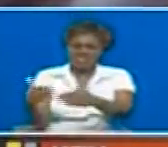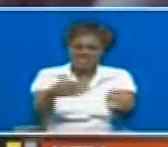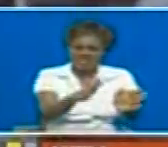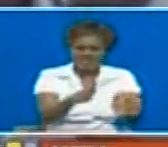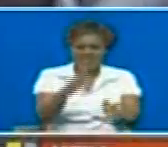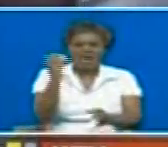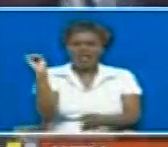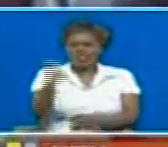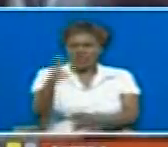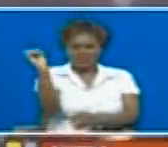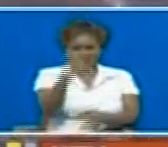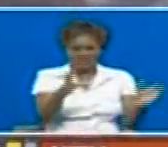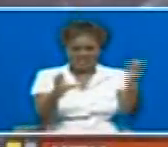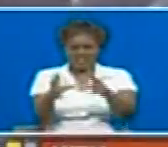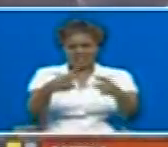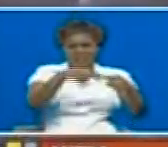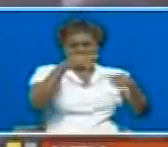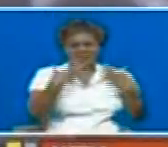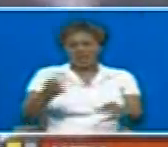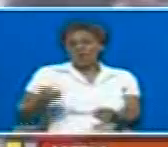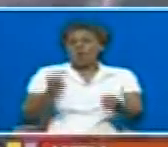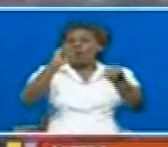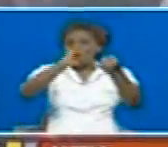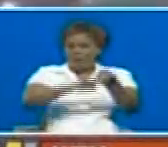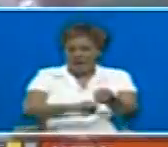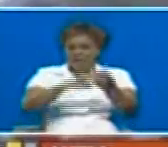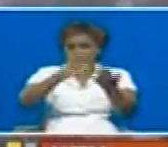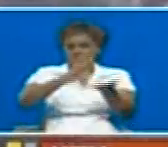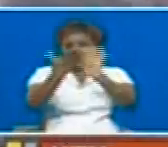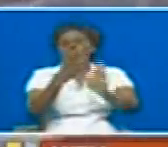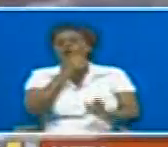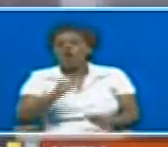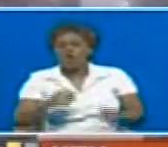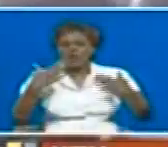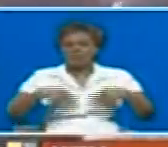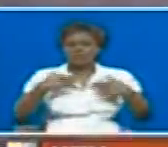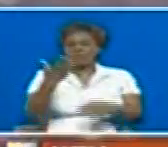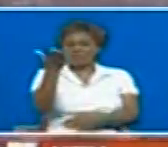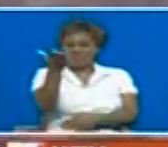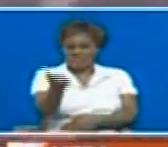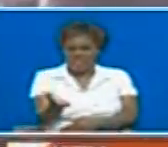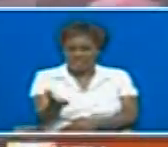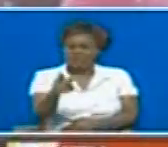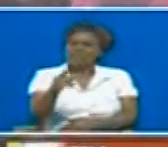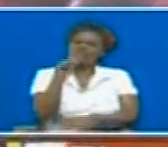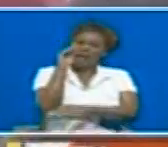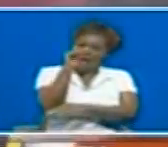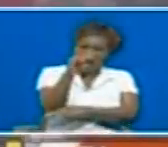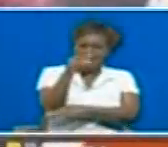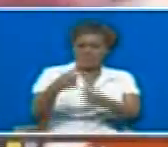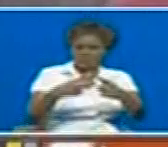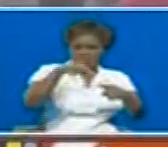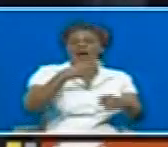na tumeleta tukatahiri. Mwanamke huyu anaripotiwa kufika mbele ya wazee katika mji wa Chwele na kuwasihi wampashe